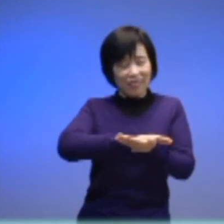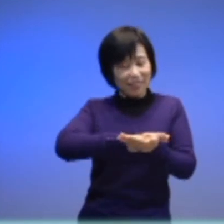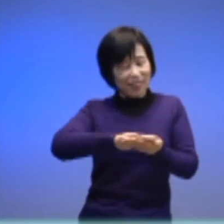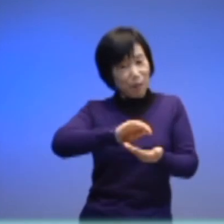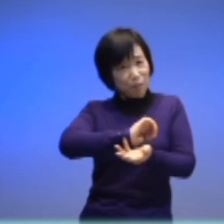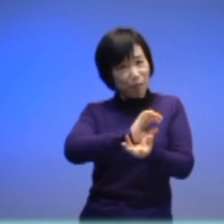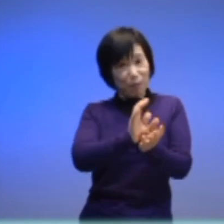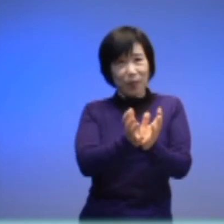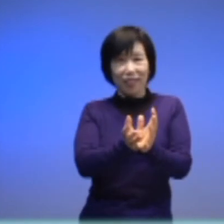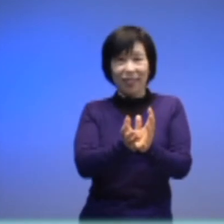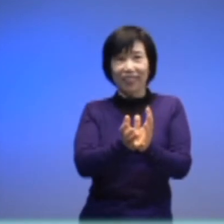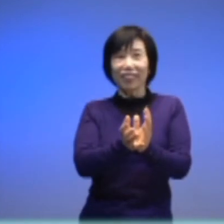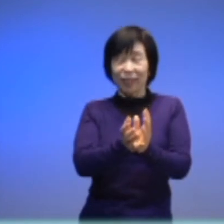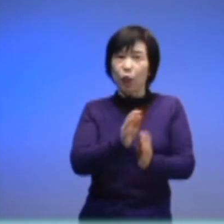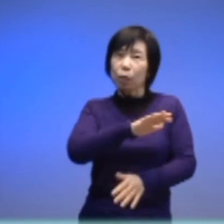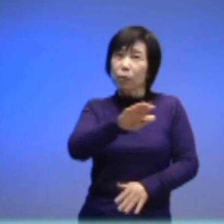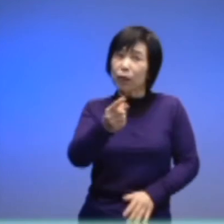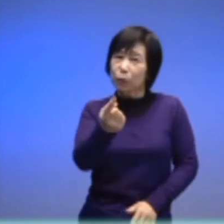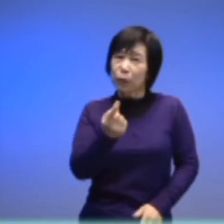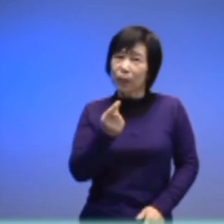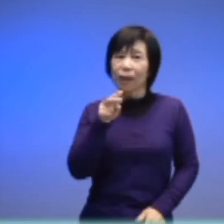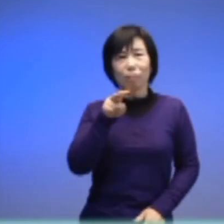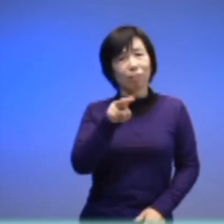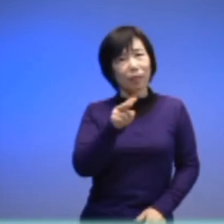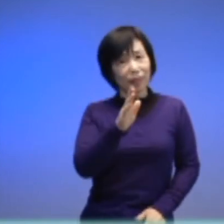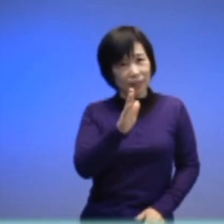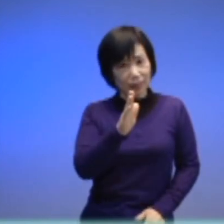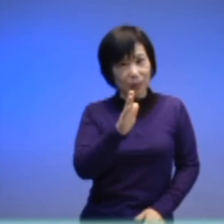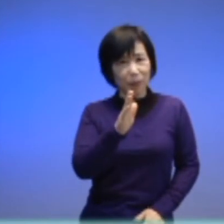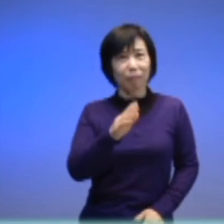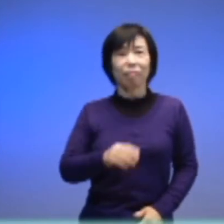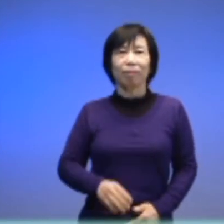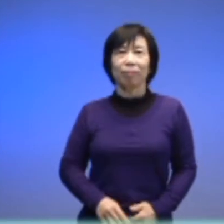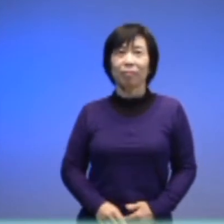。皆さん一度見に来てくださいね。